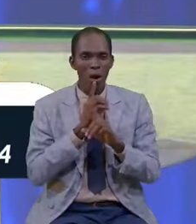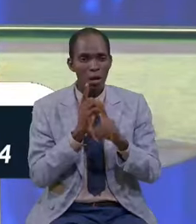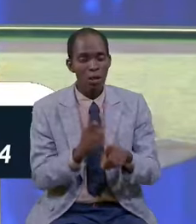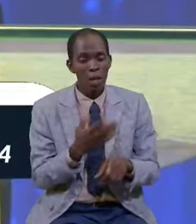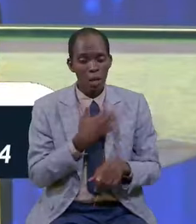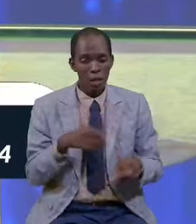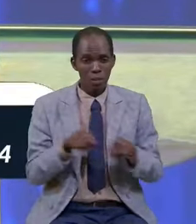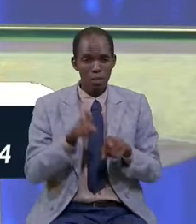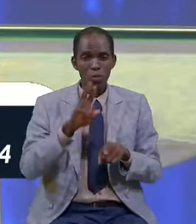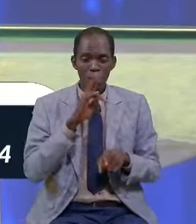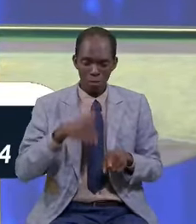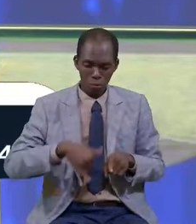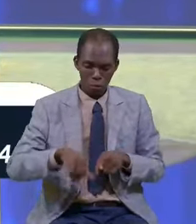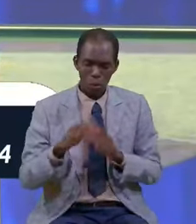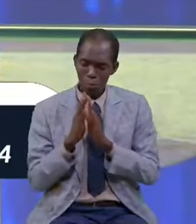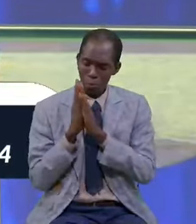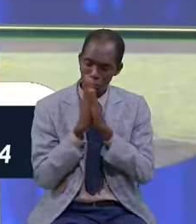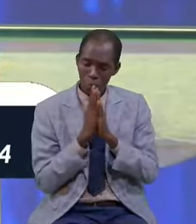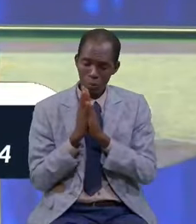qu'il ait cessé de parler,